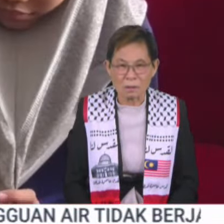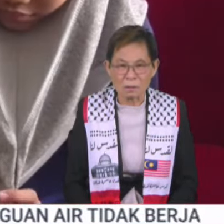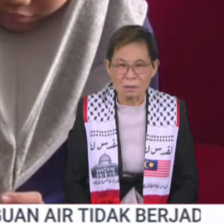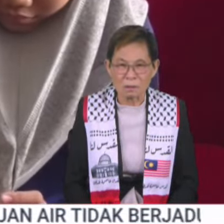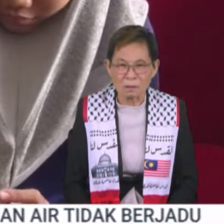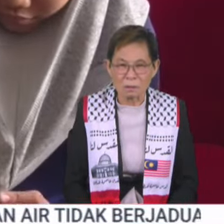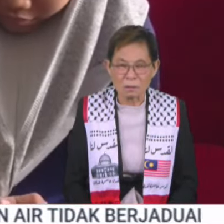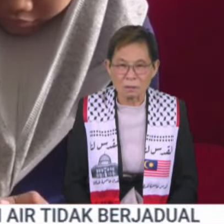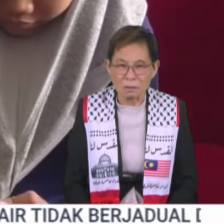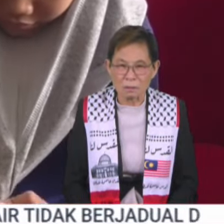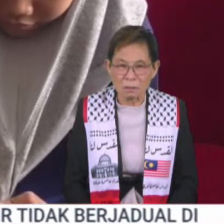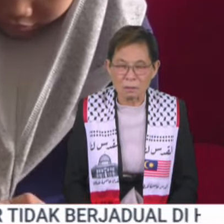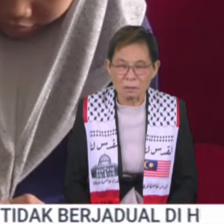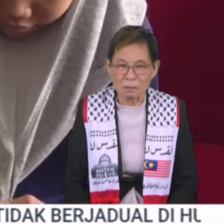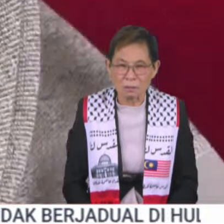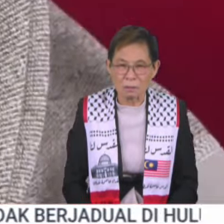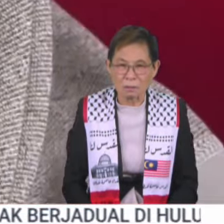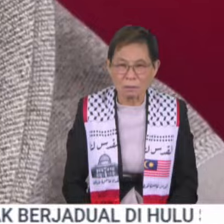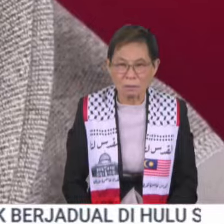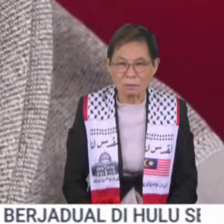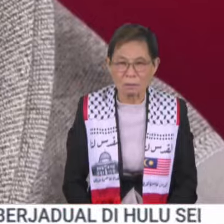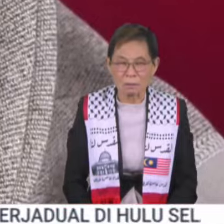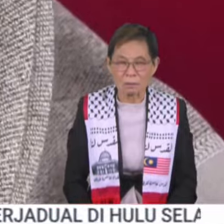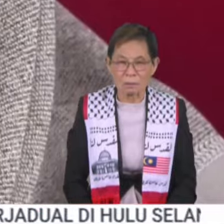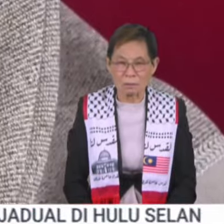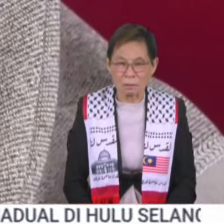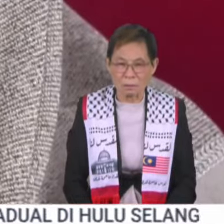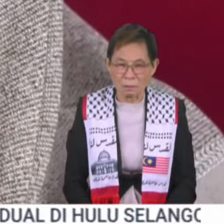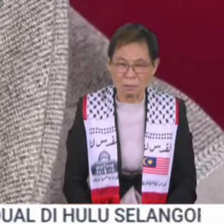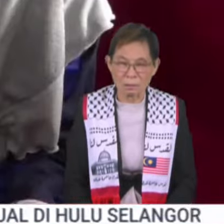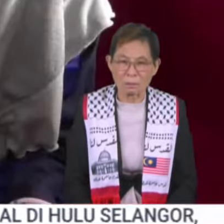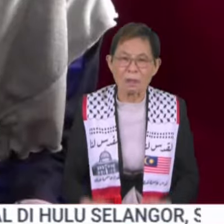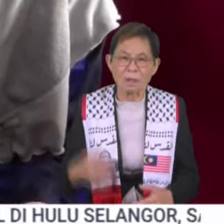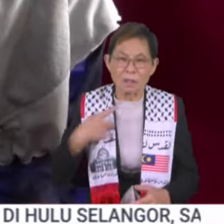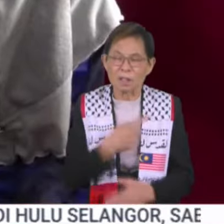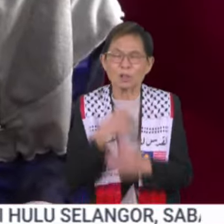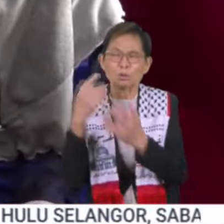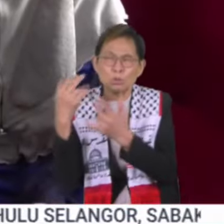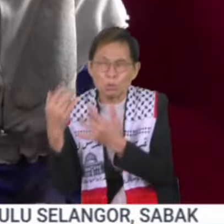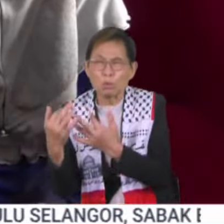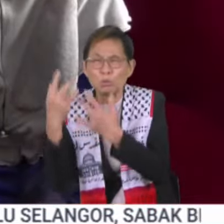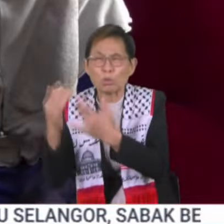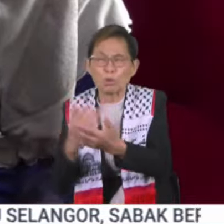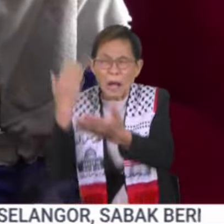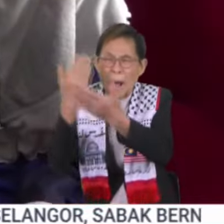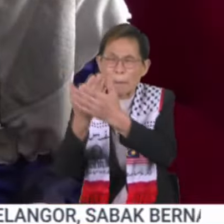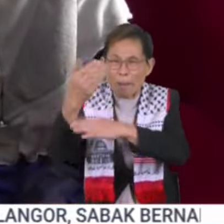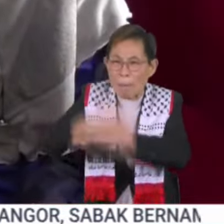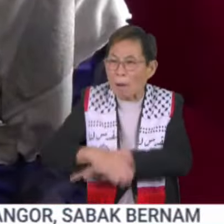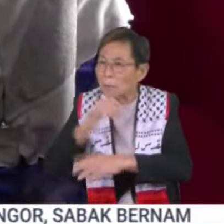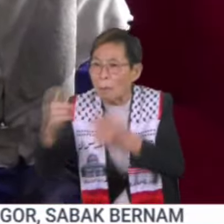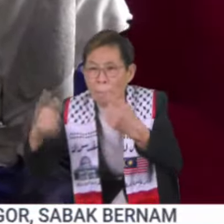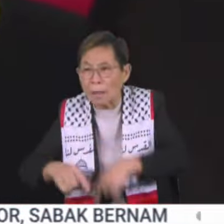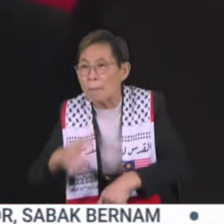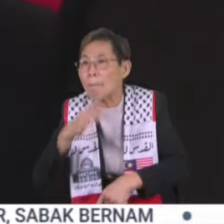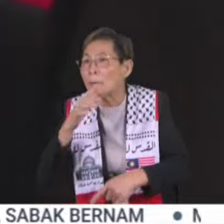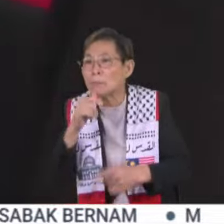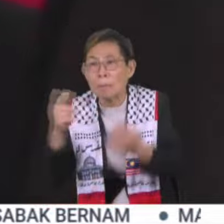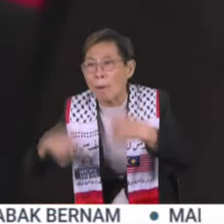Jadi saya nak pergi kedua raya, kita expect dia tu pergi kedua raya lah. Jadi tunggu siapa malam tu tak balik-balik